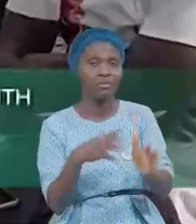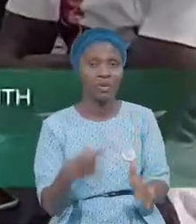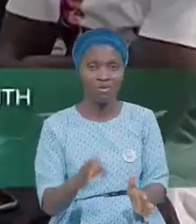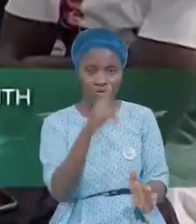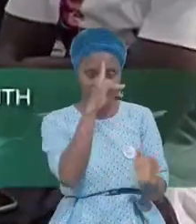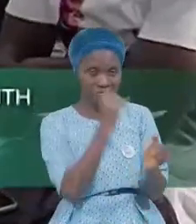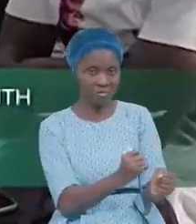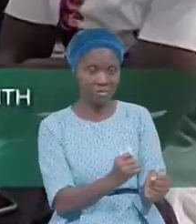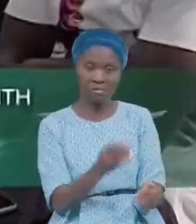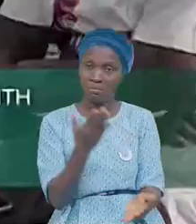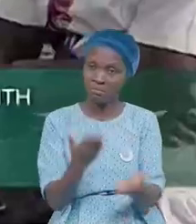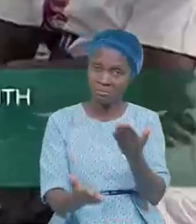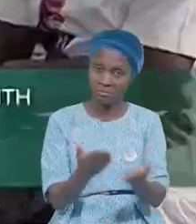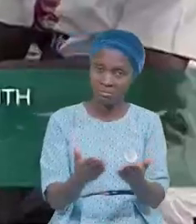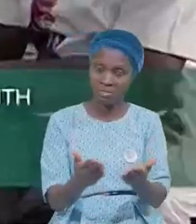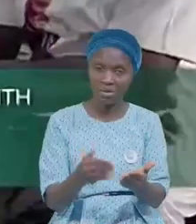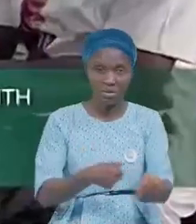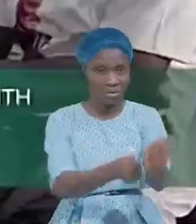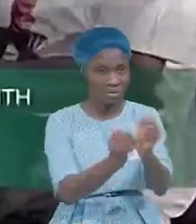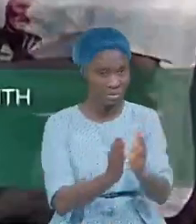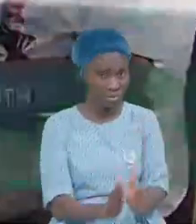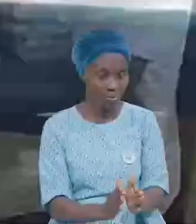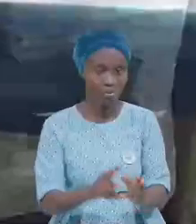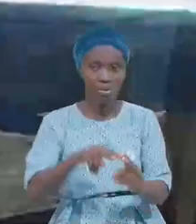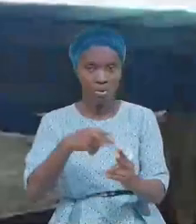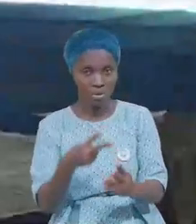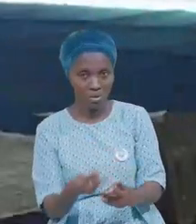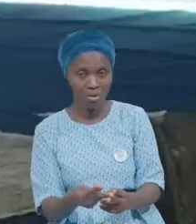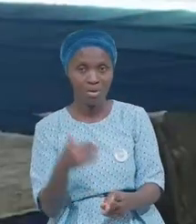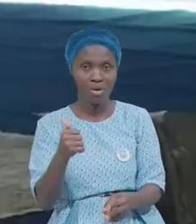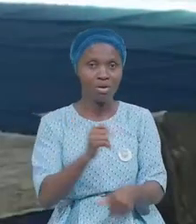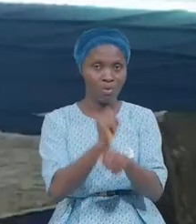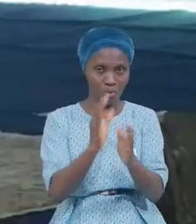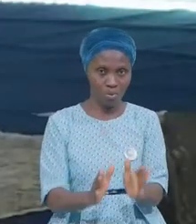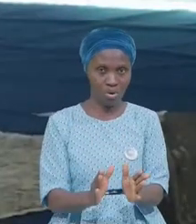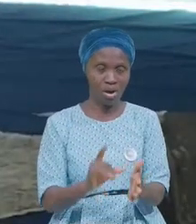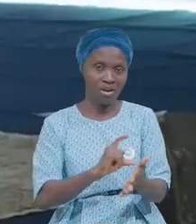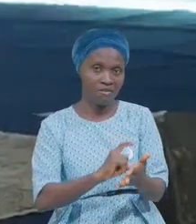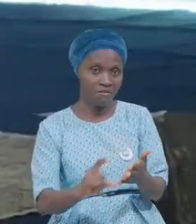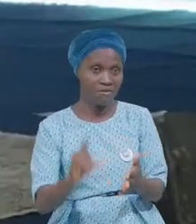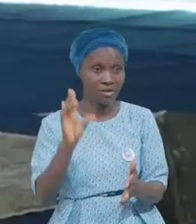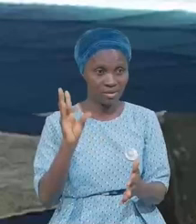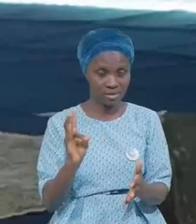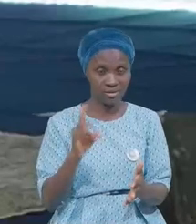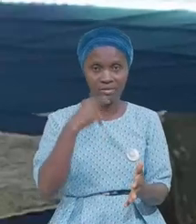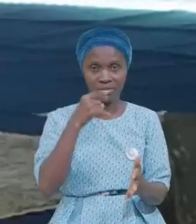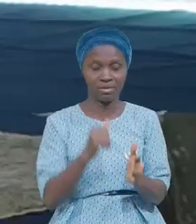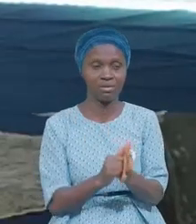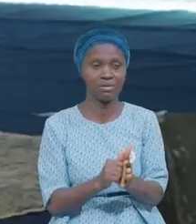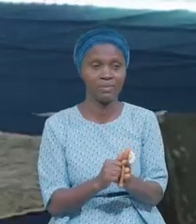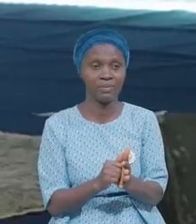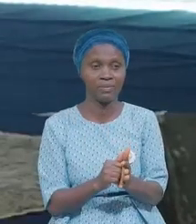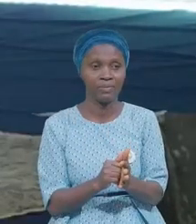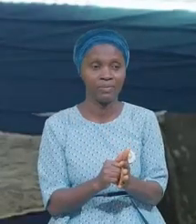ce soit un apôtre ou bien simplement un ouvrier, verset 7. Verset 7 dit, car